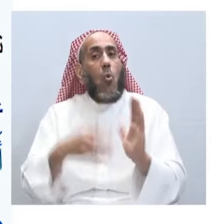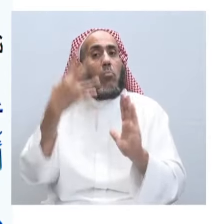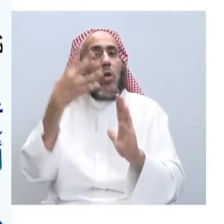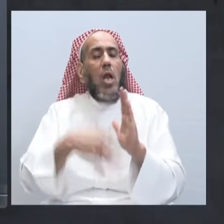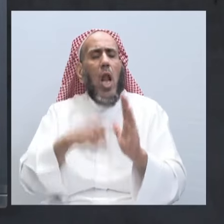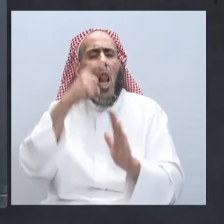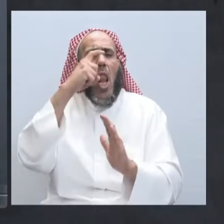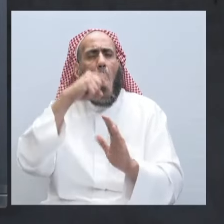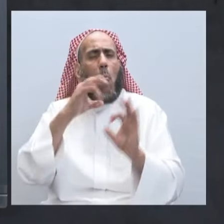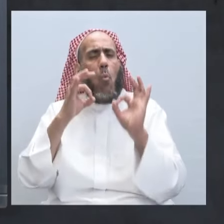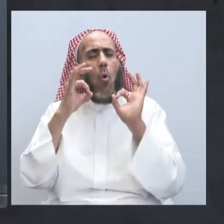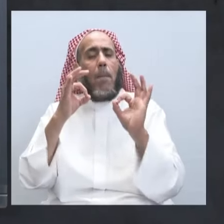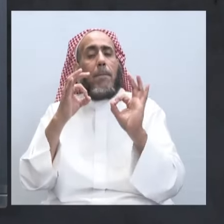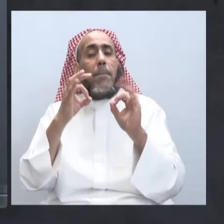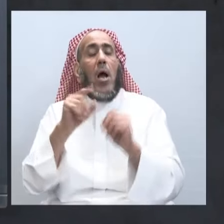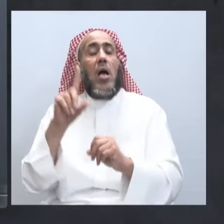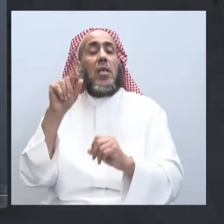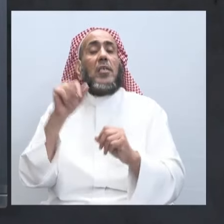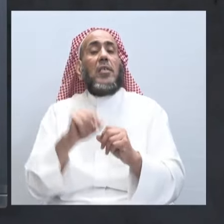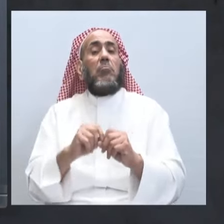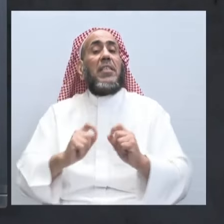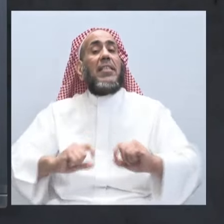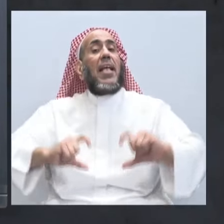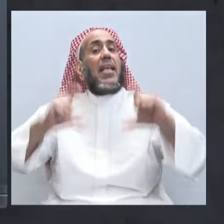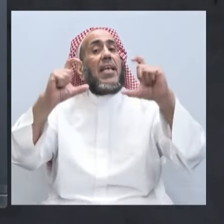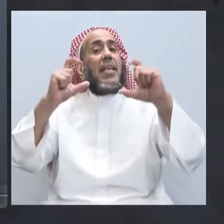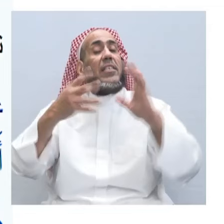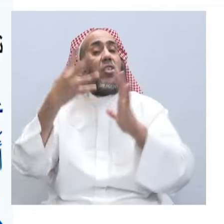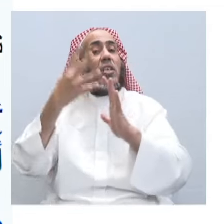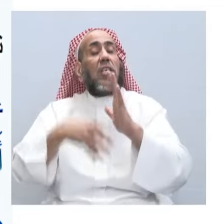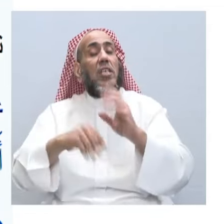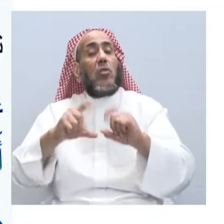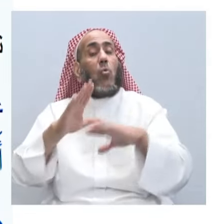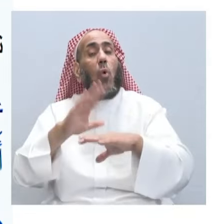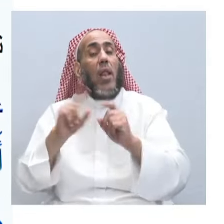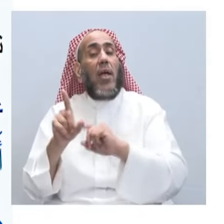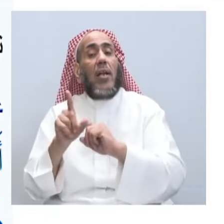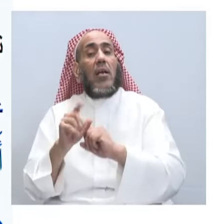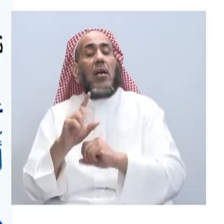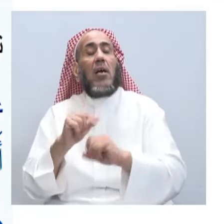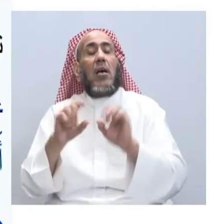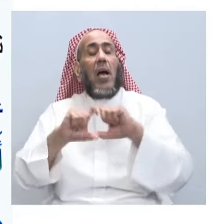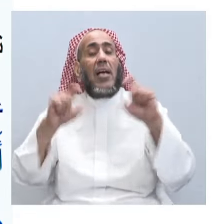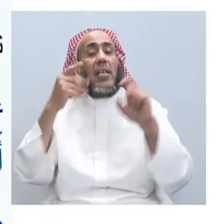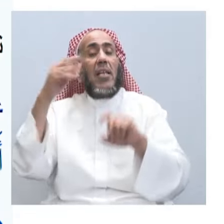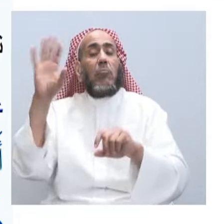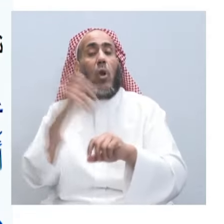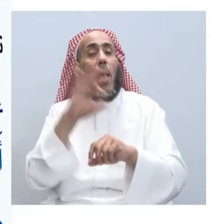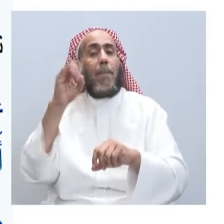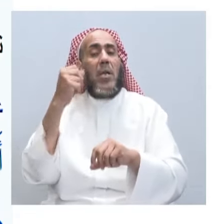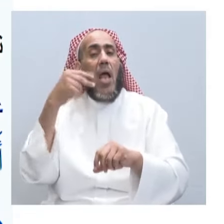لابد من احسنتم دليل شرعي يدل على ذلك حديث عبد الله بن